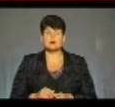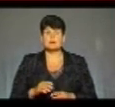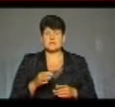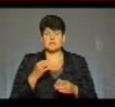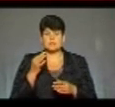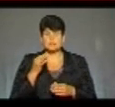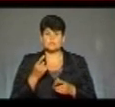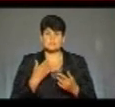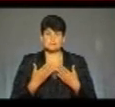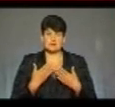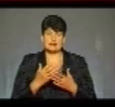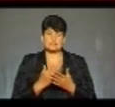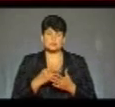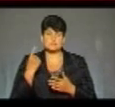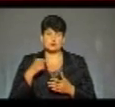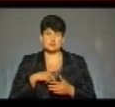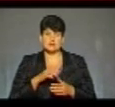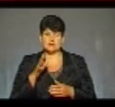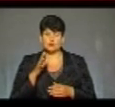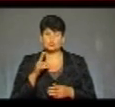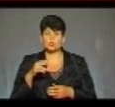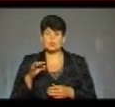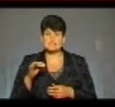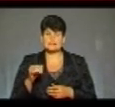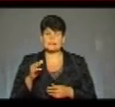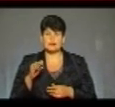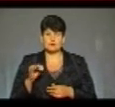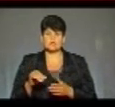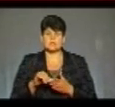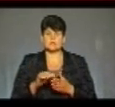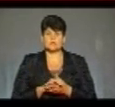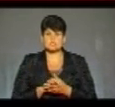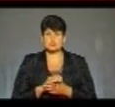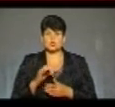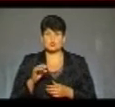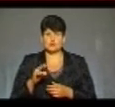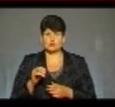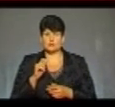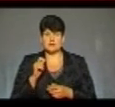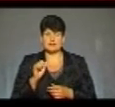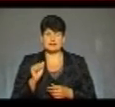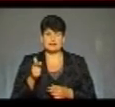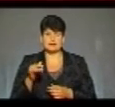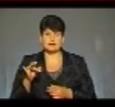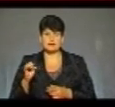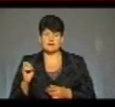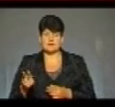що ми спілкувалися з кандидатом психологічних наук, доцентом ТНЕУ, членом Асоціації соціологів України Андрієм